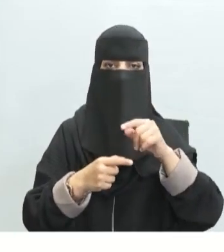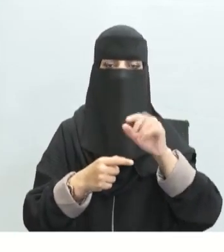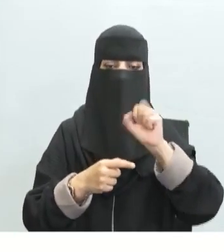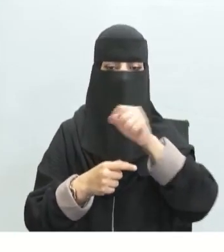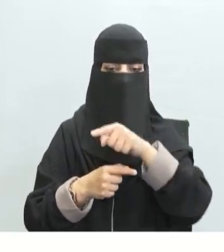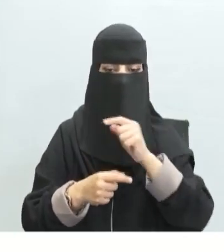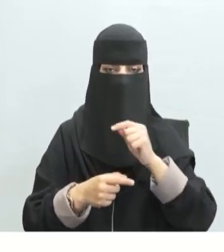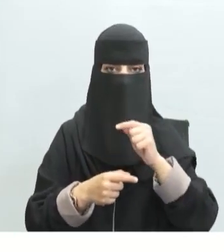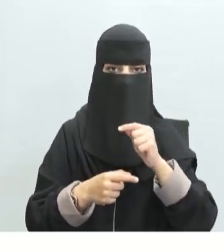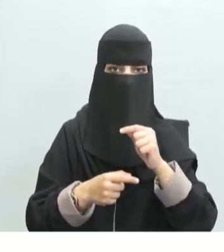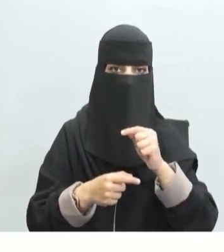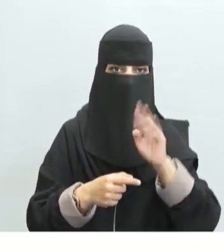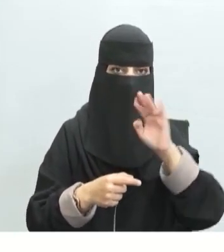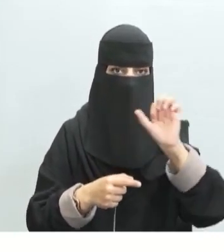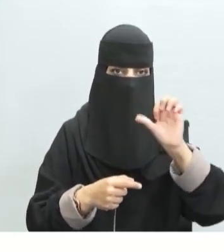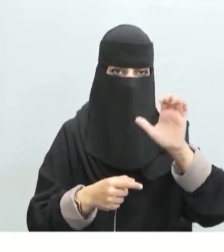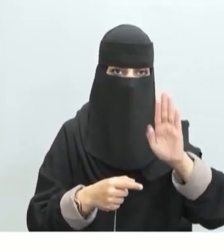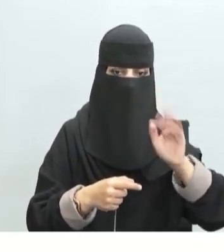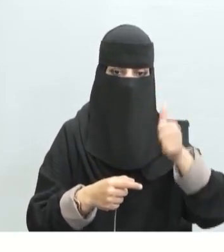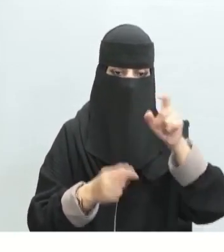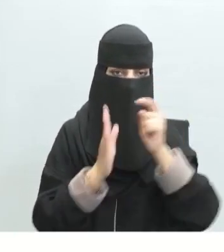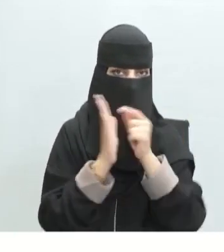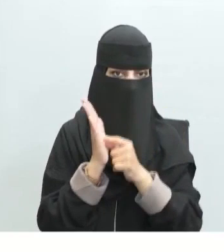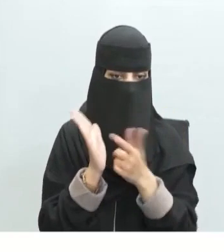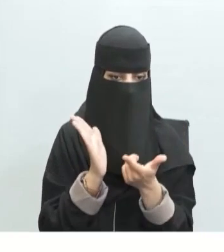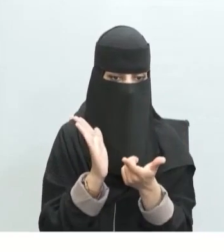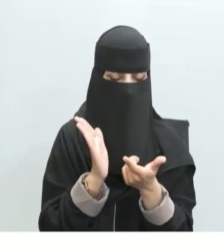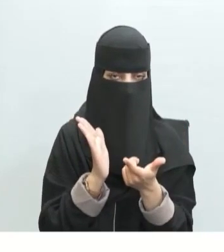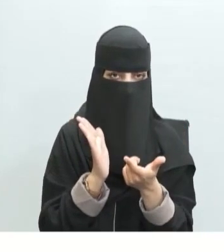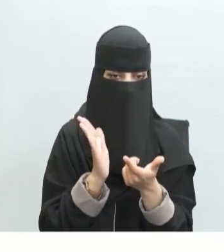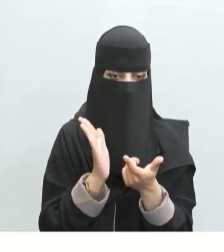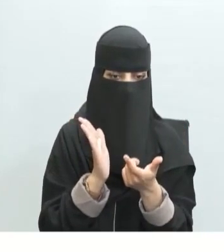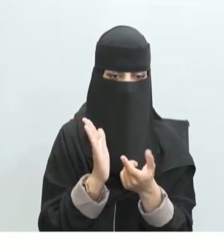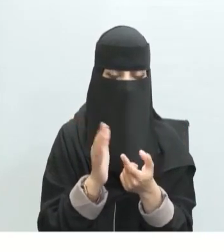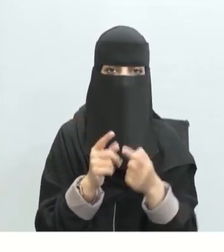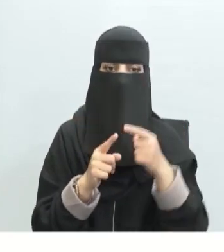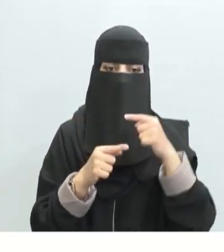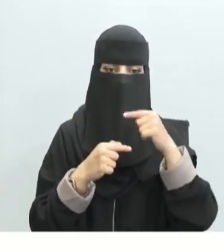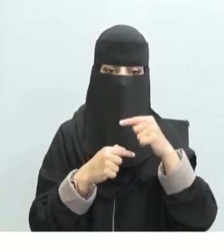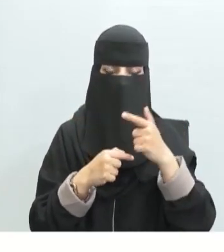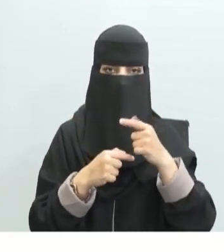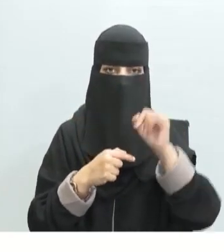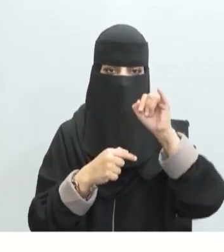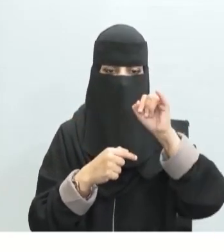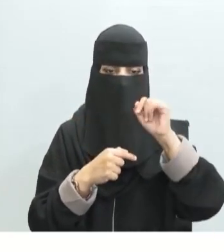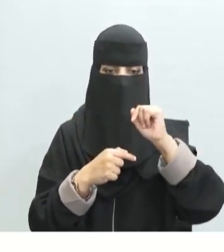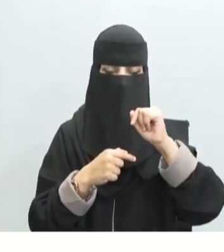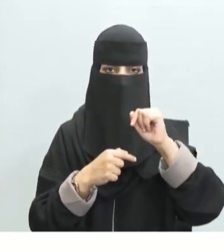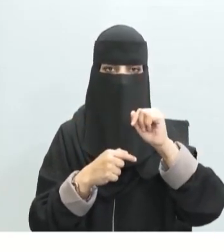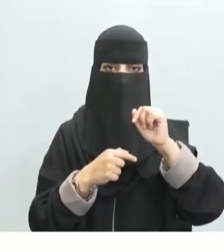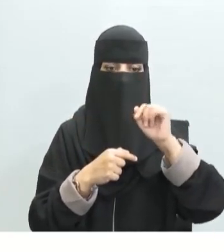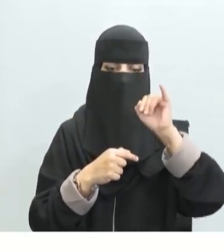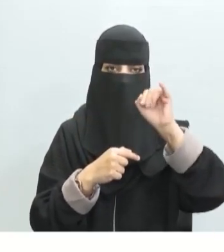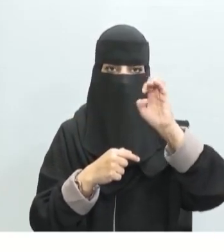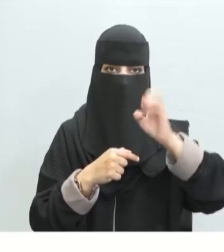اي الكوساين قانونا كوساين لاي يساوي المقابل يساوي المجاور